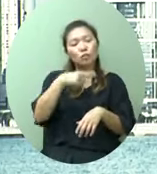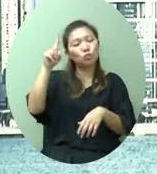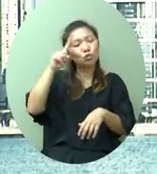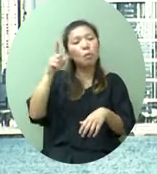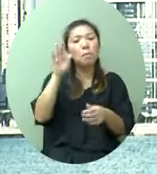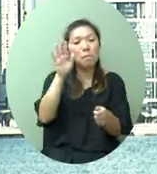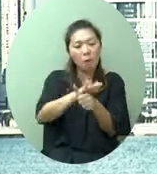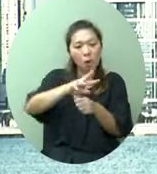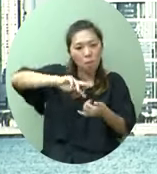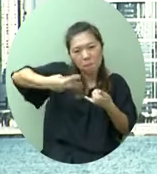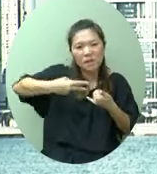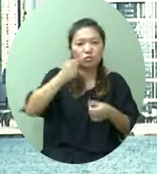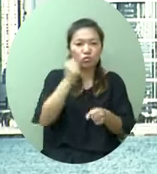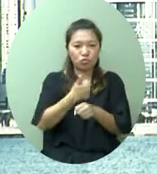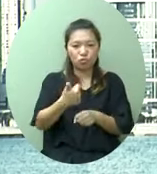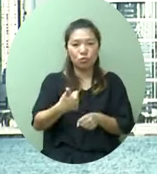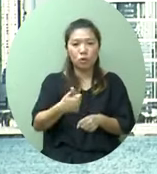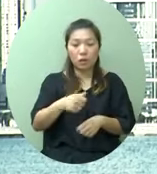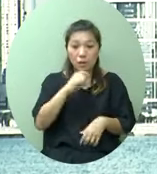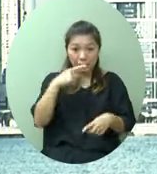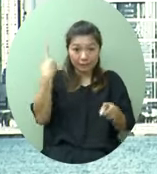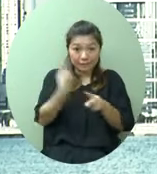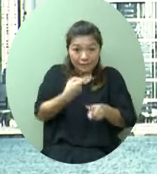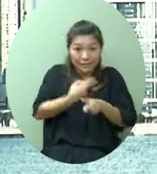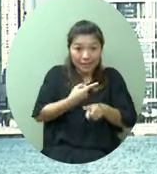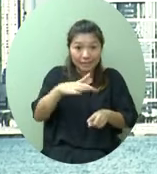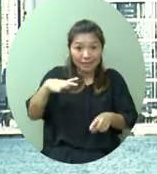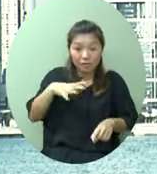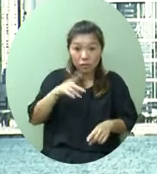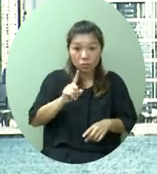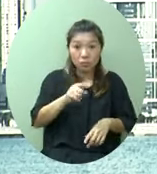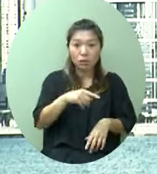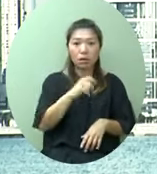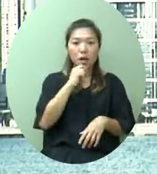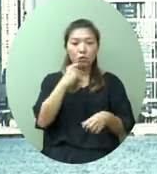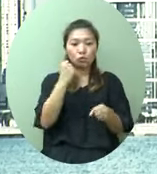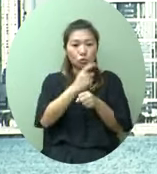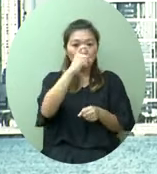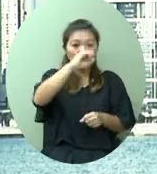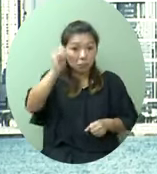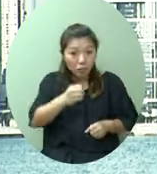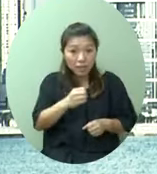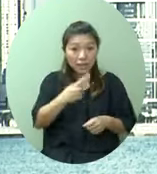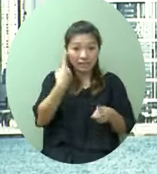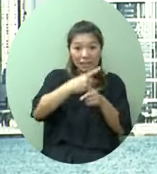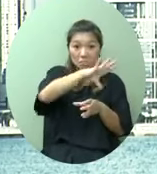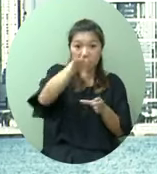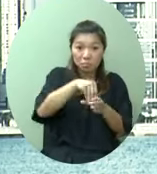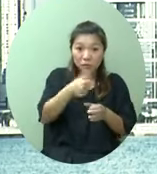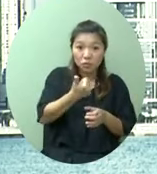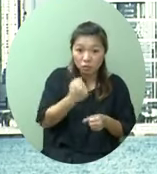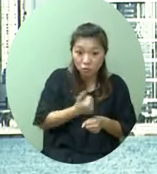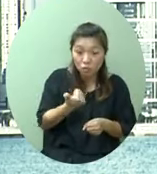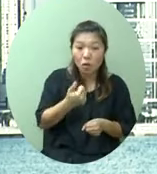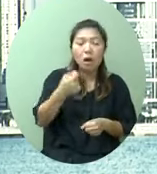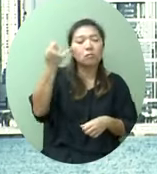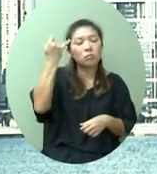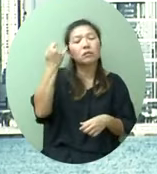到啦。咁但係實際上究竟係全部做得到啊，做到九成啦，抑或係點樣樣咧？要等我